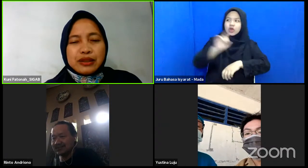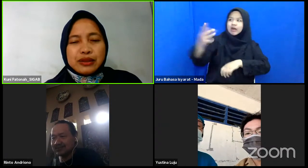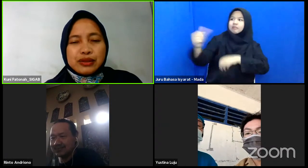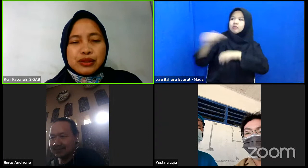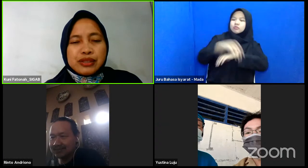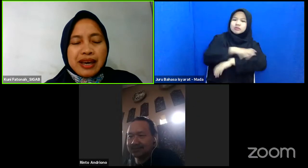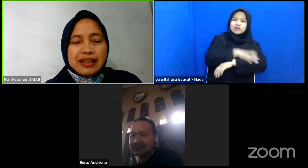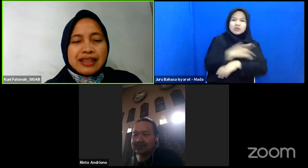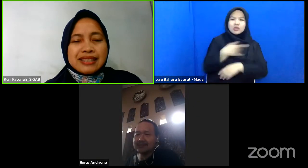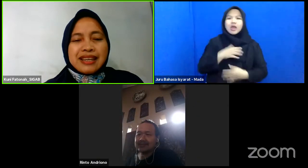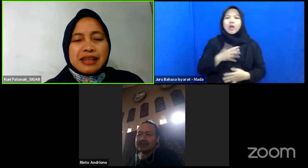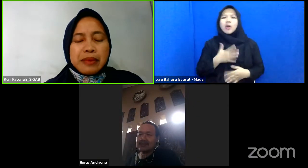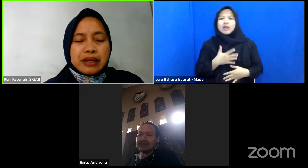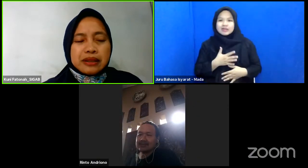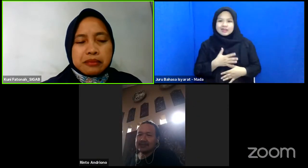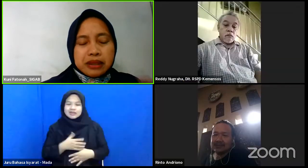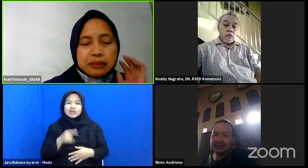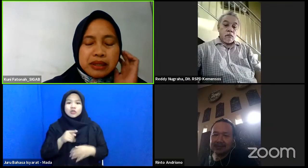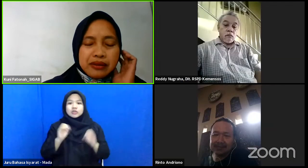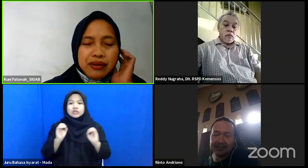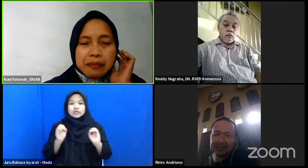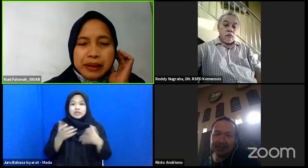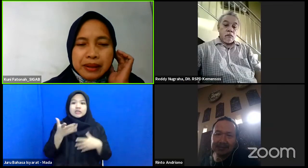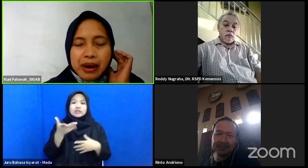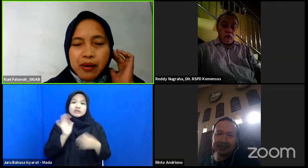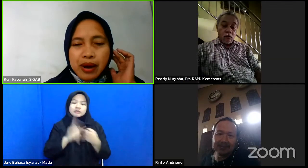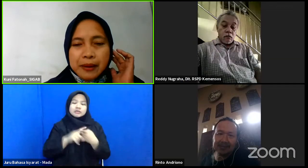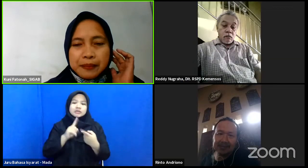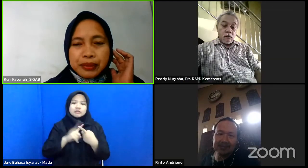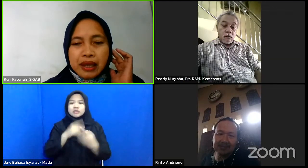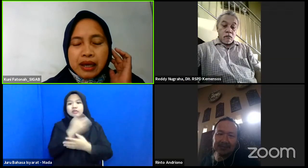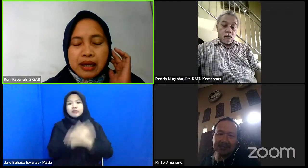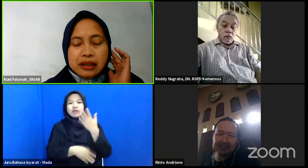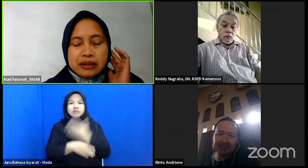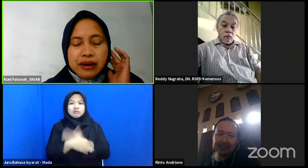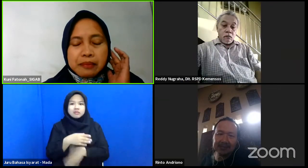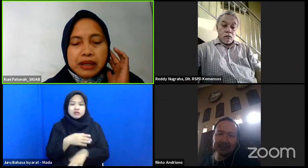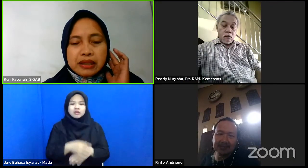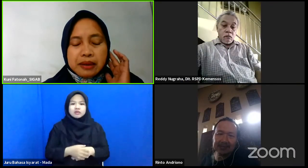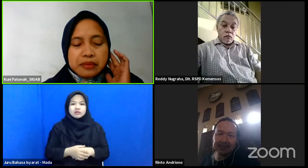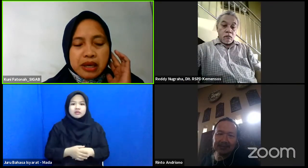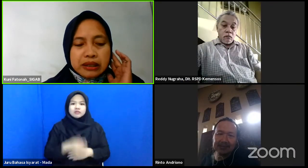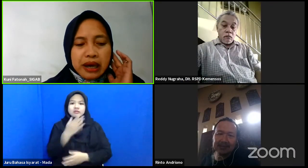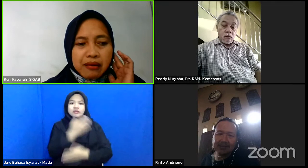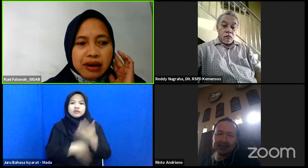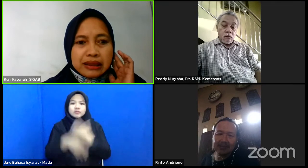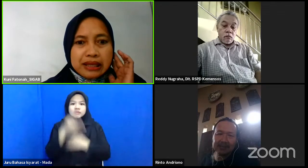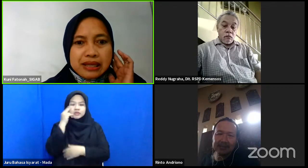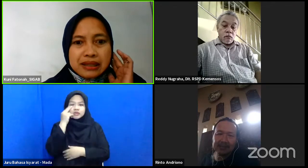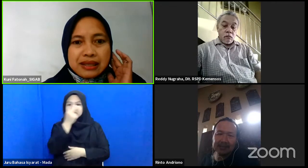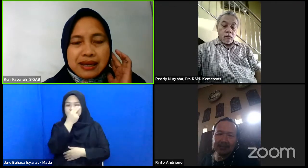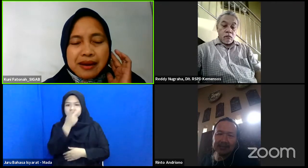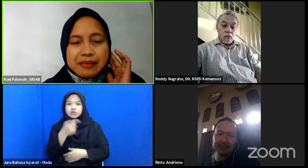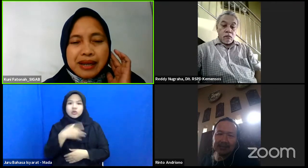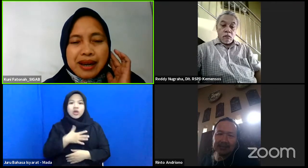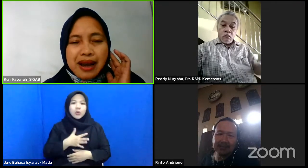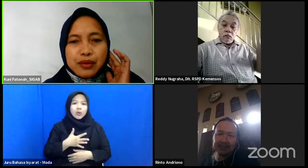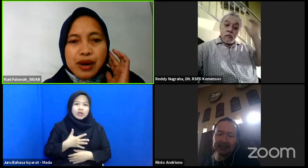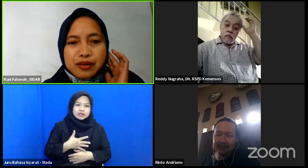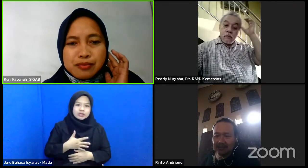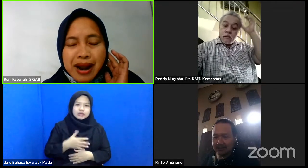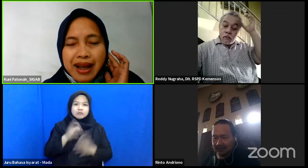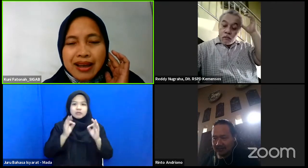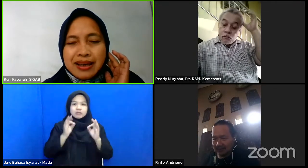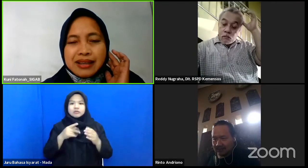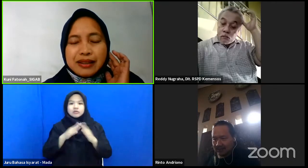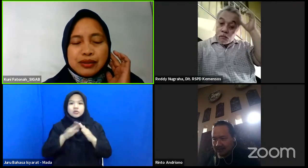itu juga terjadi pada teman-teman defable bahwa defable netra menjadi khawatir ketika mereka